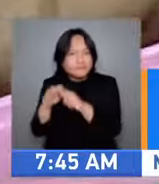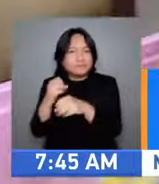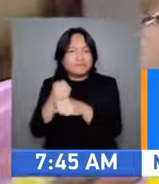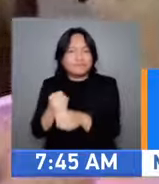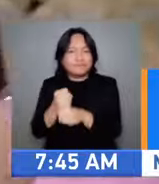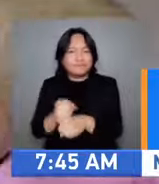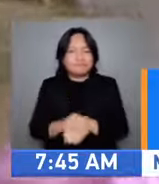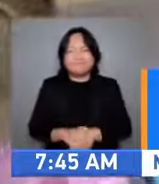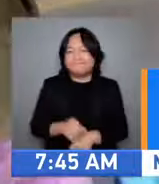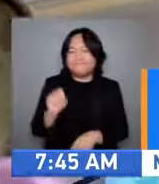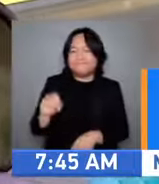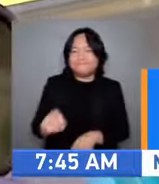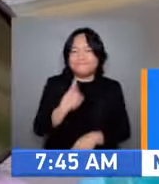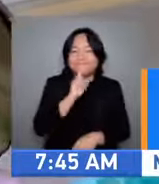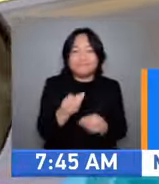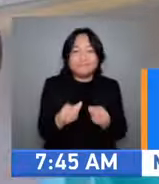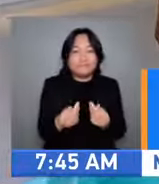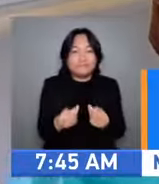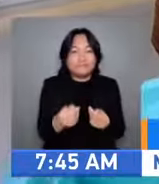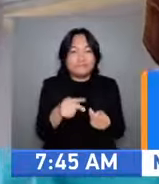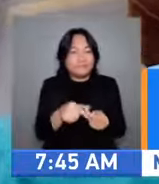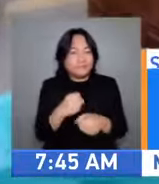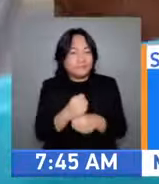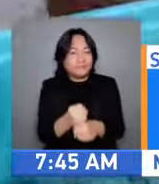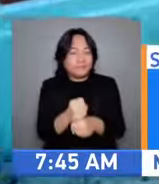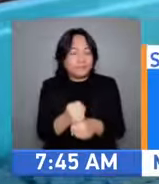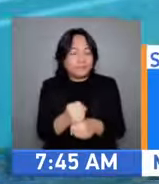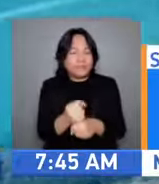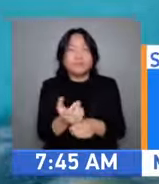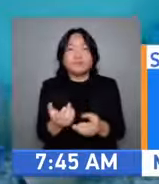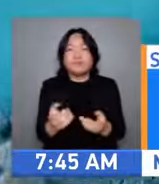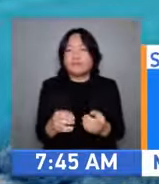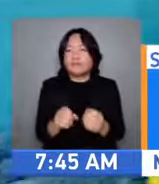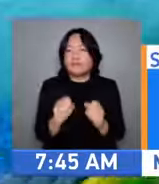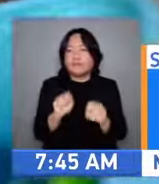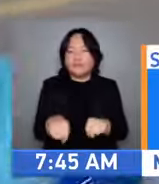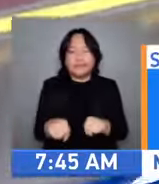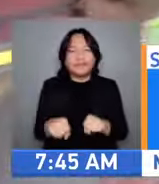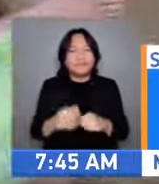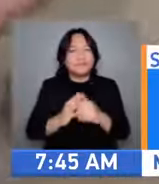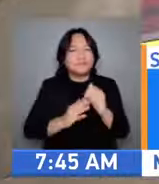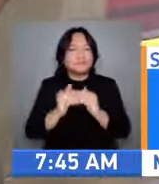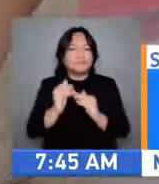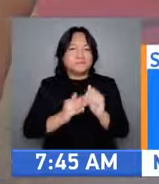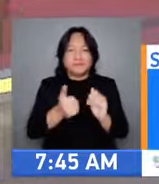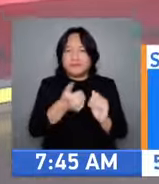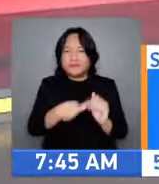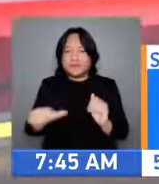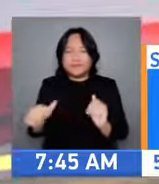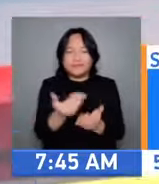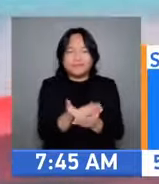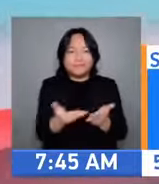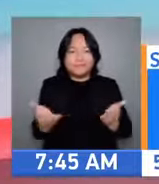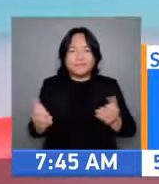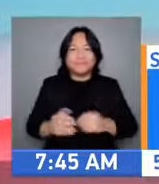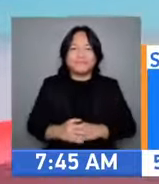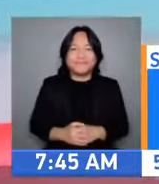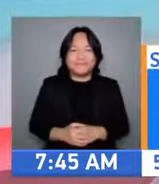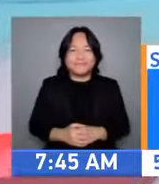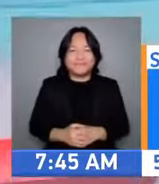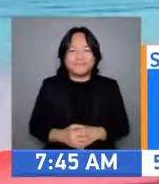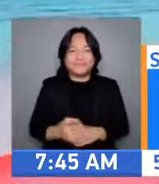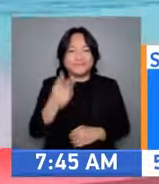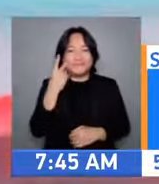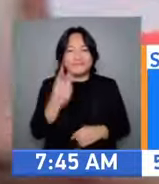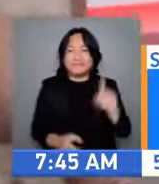clay kapag may force nga, basta nakaka-relax siyang hawak. Sarap! Tingnan nyo. Oh, ang cool, oh. Wow! That's parang magnetic,